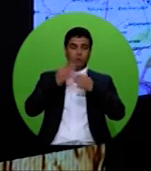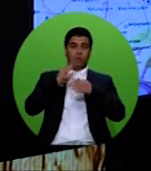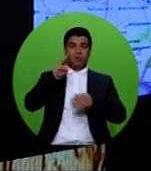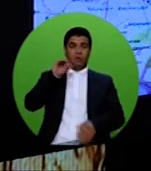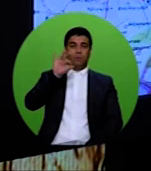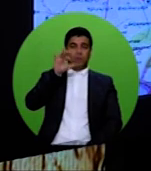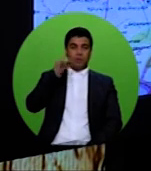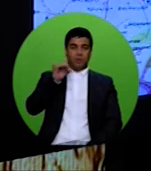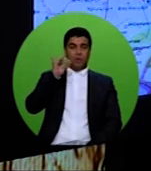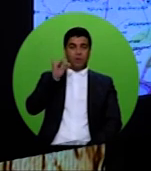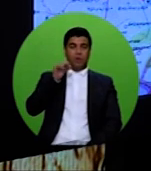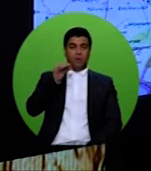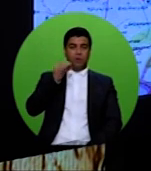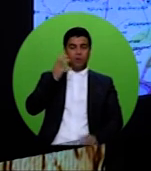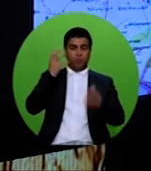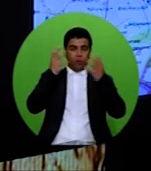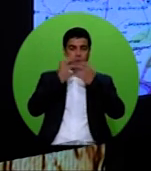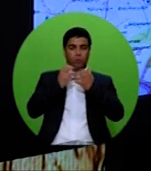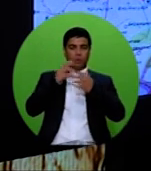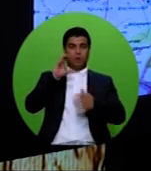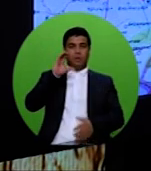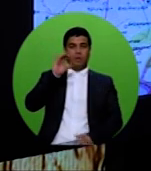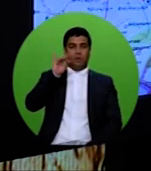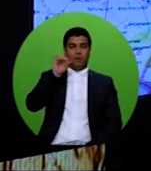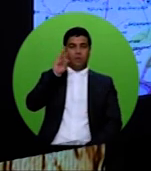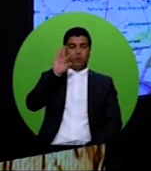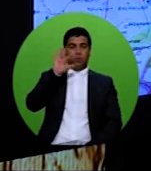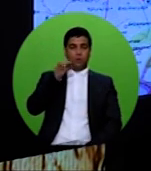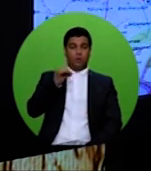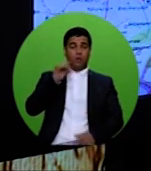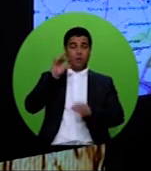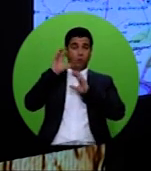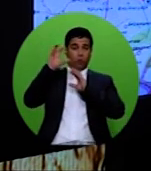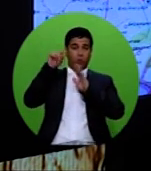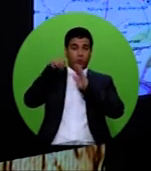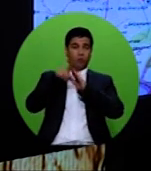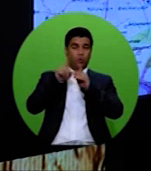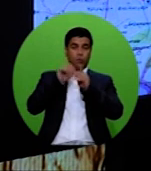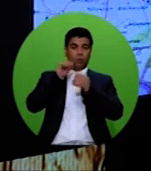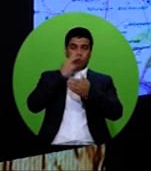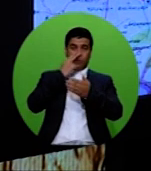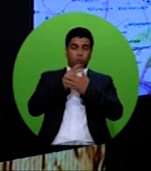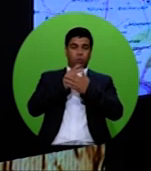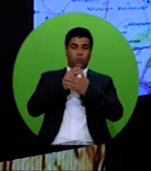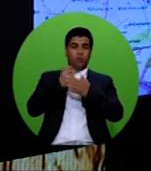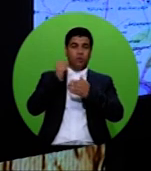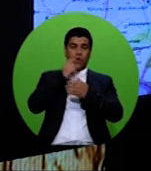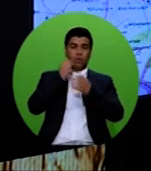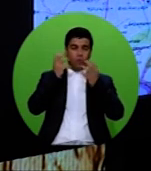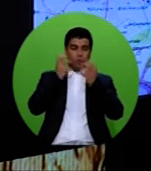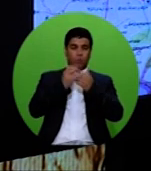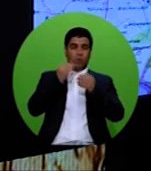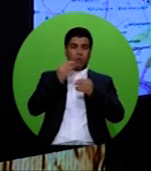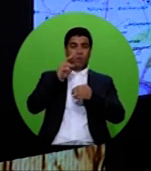типичные сероземы и темные сероземы. И в горах мы с вами можем встретить горно-коричневые почвы,